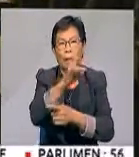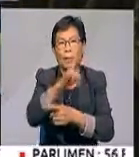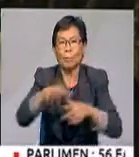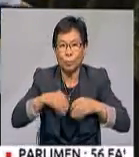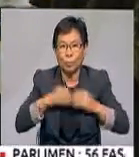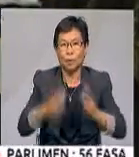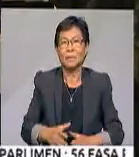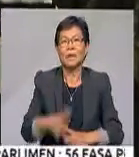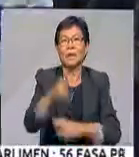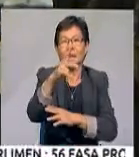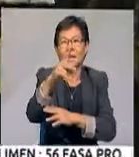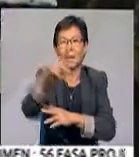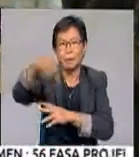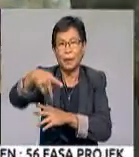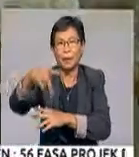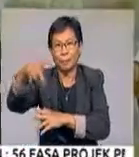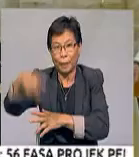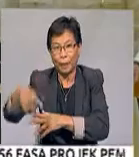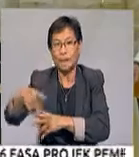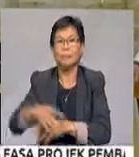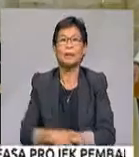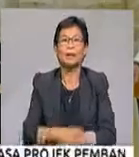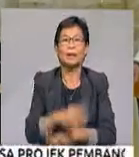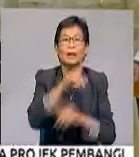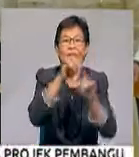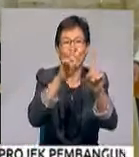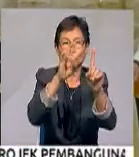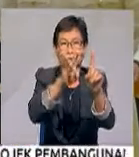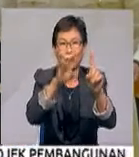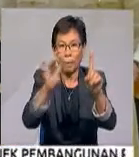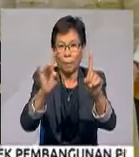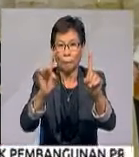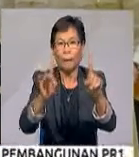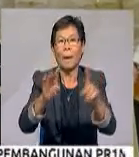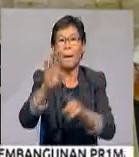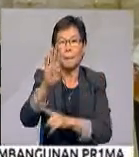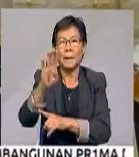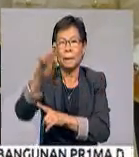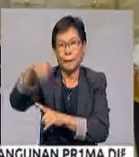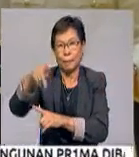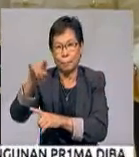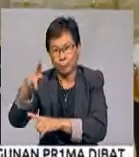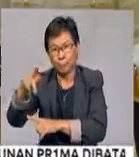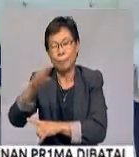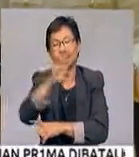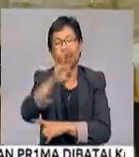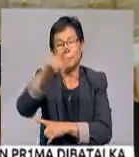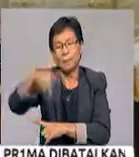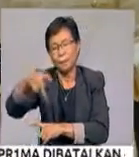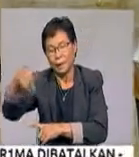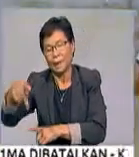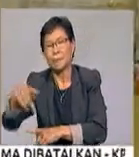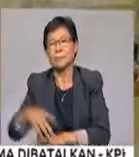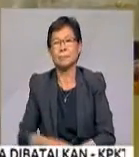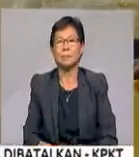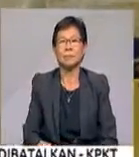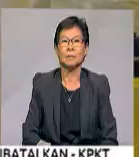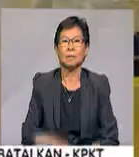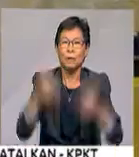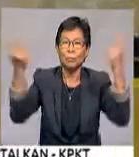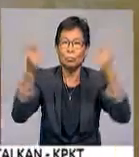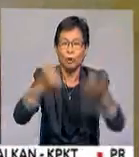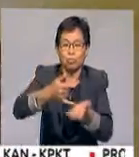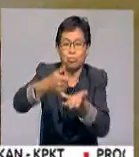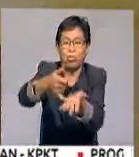menerima darjah Kesatria pasukan polis sementara 10 78 penerima darjah bentara pasukan polis istiadat